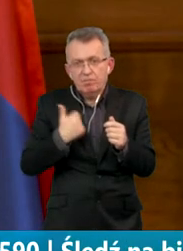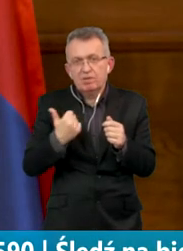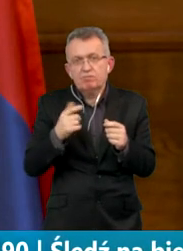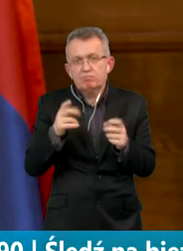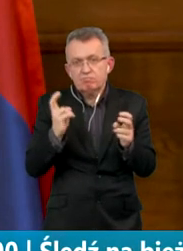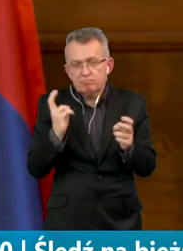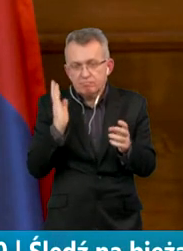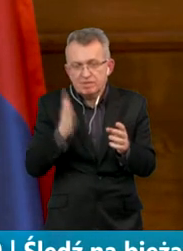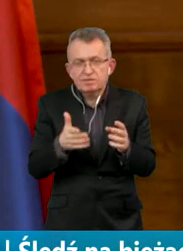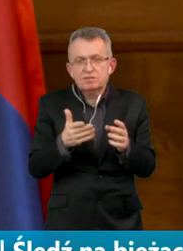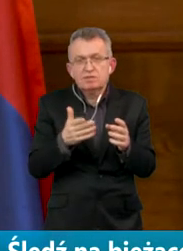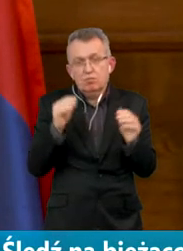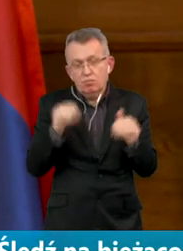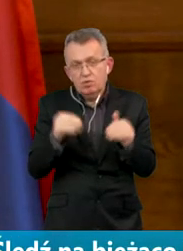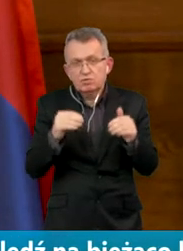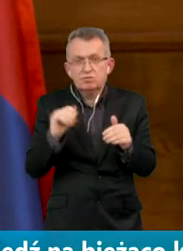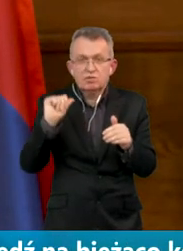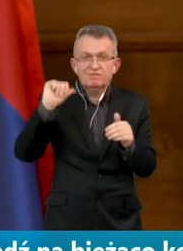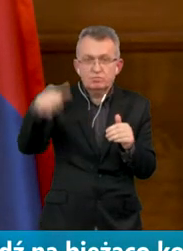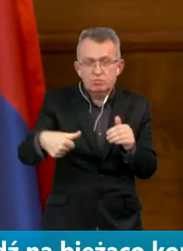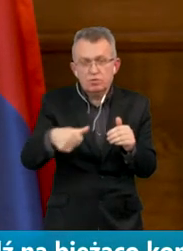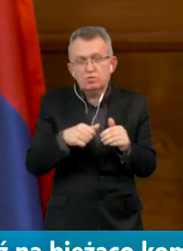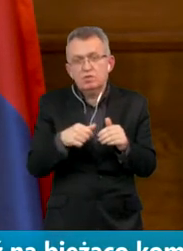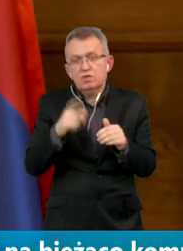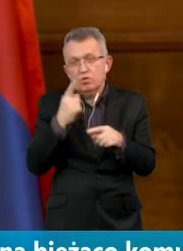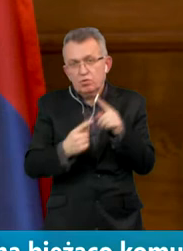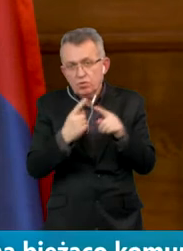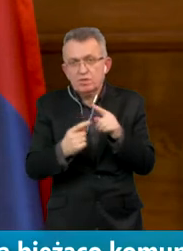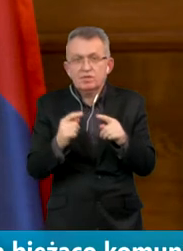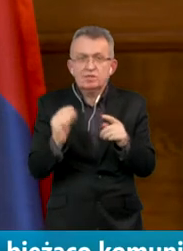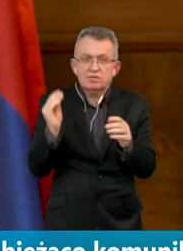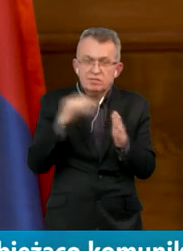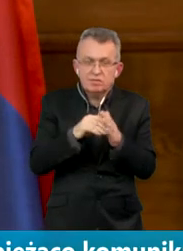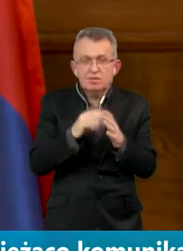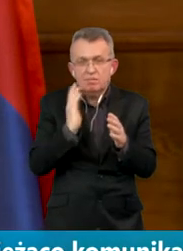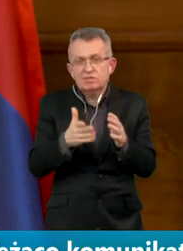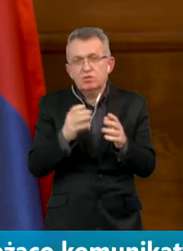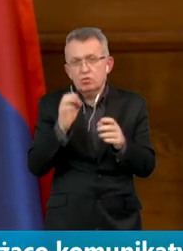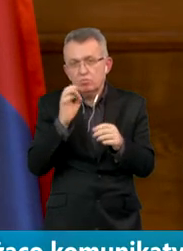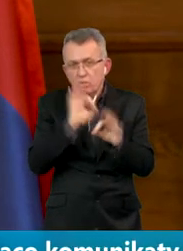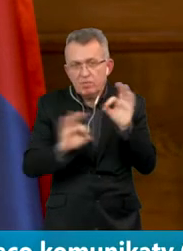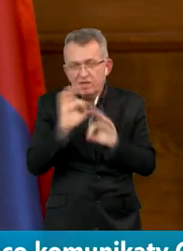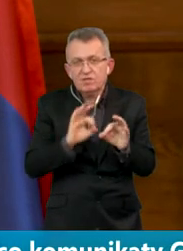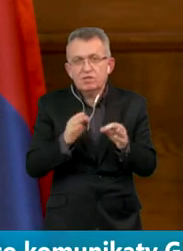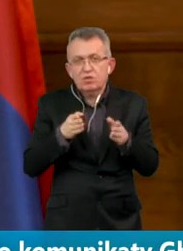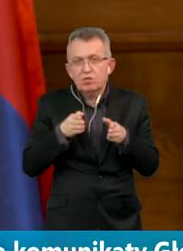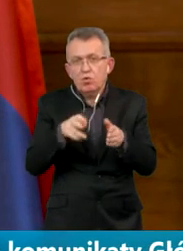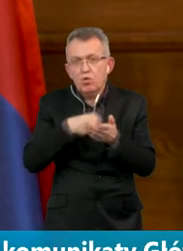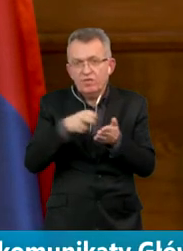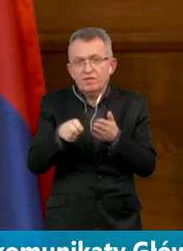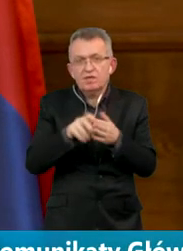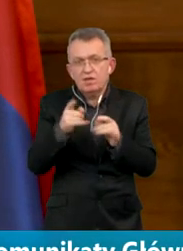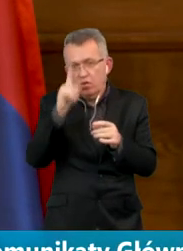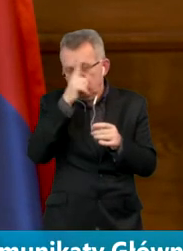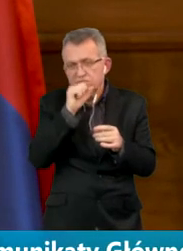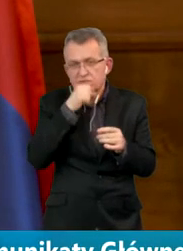wprowadzić być może w przyszłym roku przynajmniej częściowo takie zadanie, które by troszeczkę poprawiło jakość poruszania się, szczególnie osób starszych